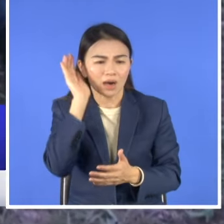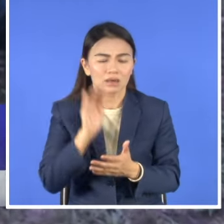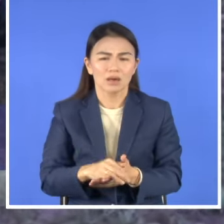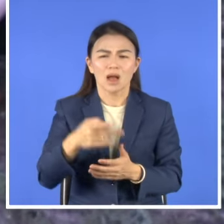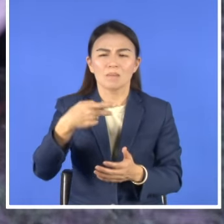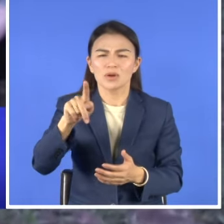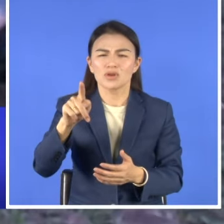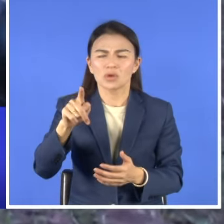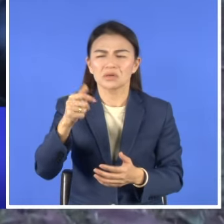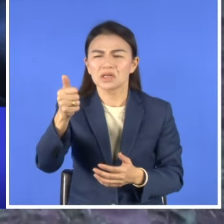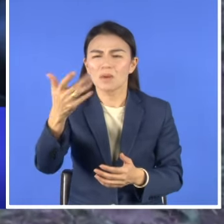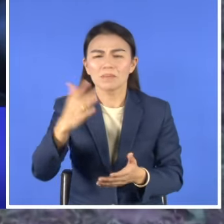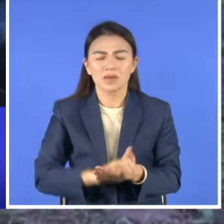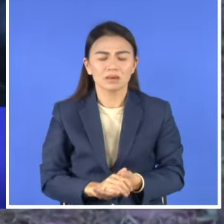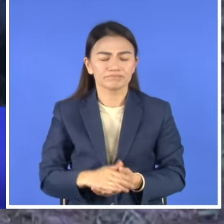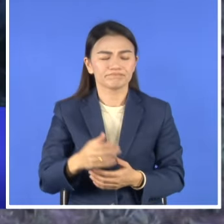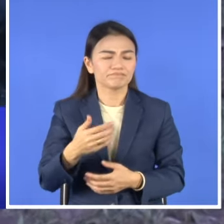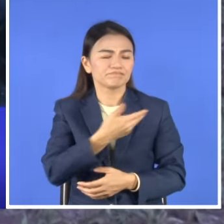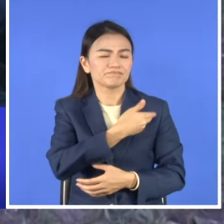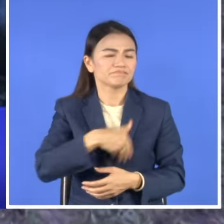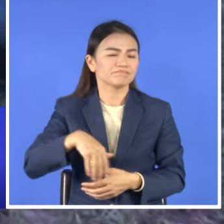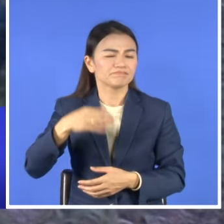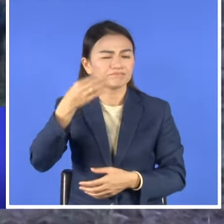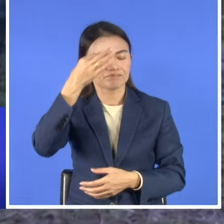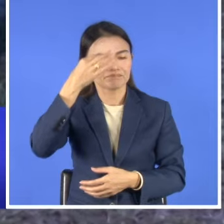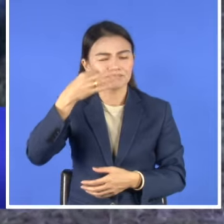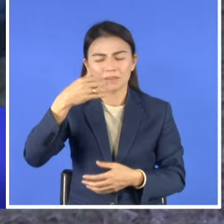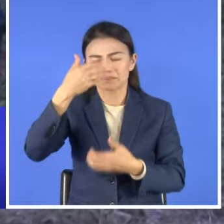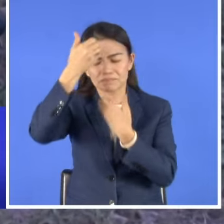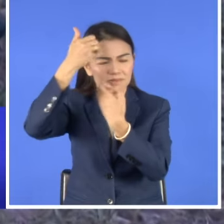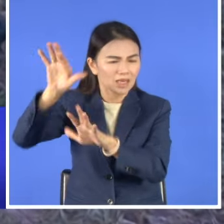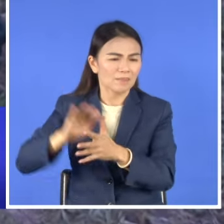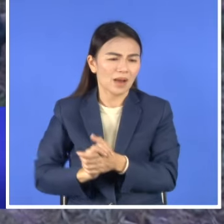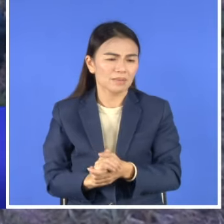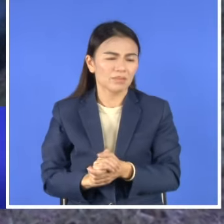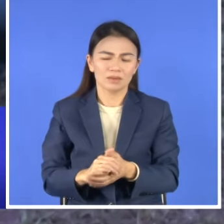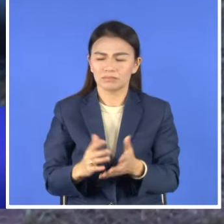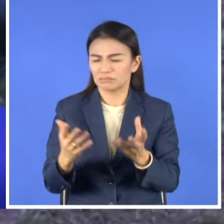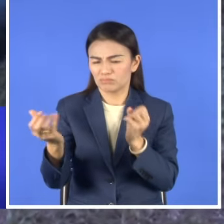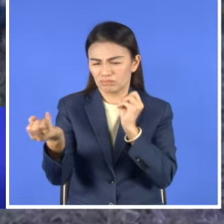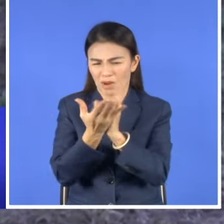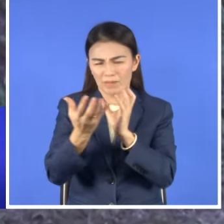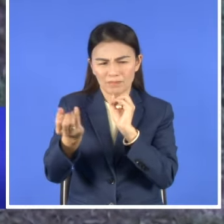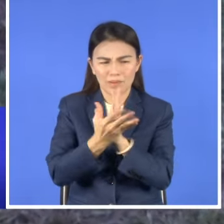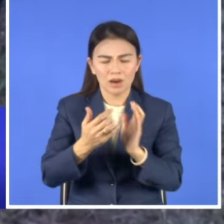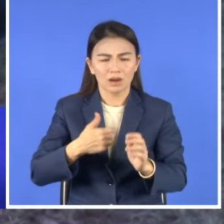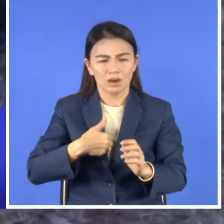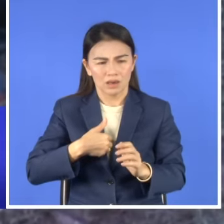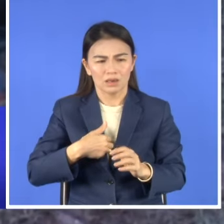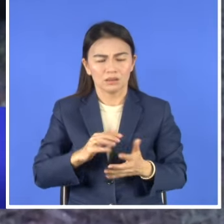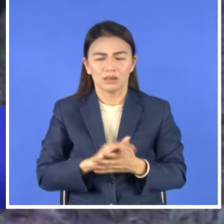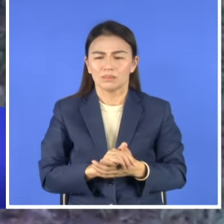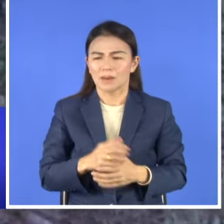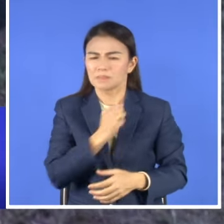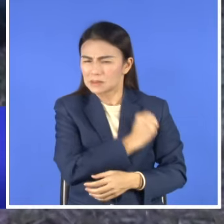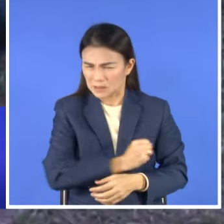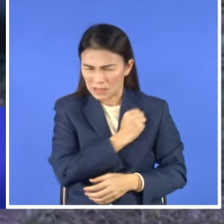ขออนุญาตจะไม่เอาใส่สสมองนะเพราะว่ามันเป็นท็อกซิกมากเกินไปเพราะว่าเราบาดเจ็บมากพอแล้วแล้วก็